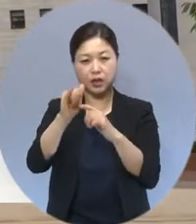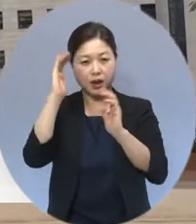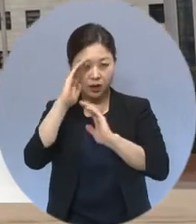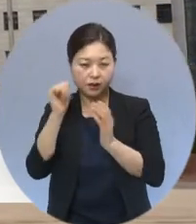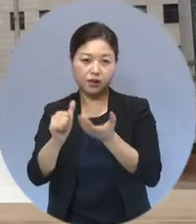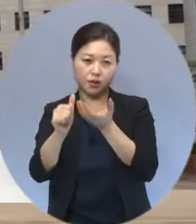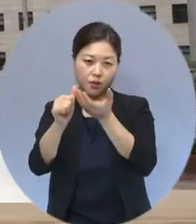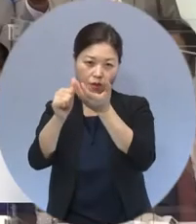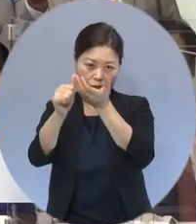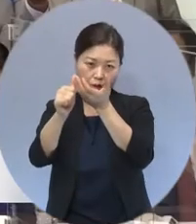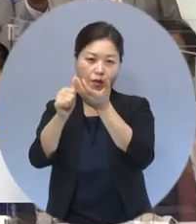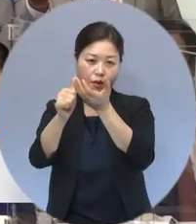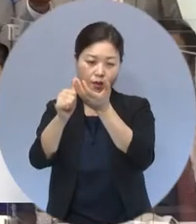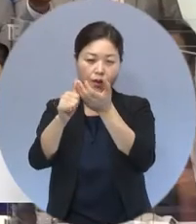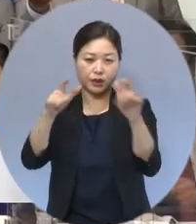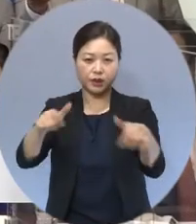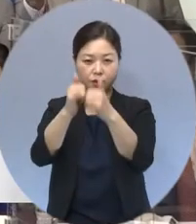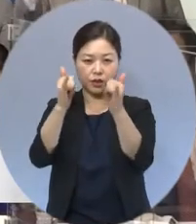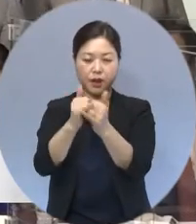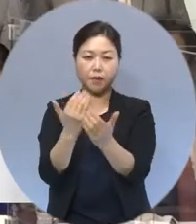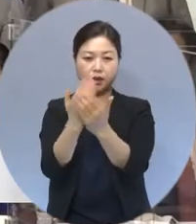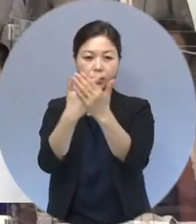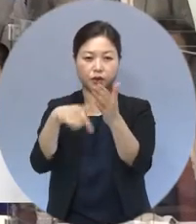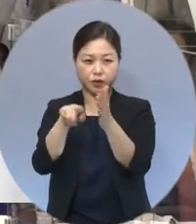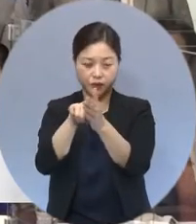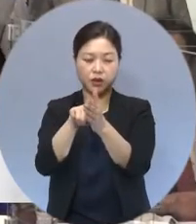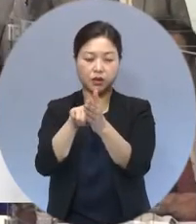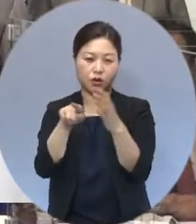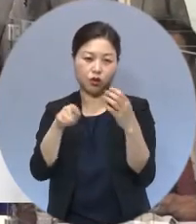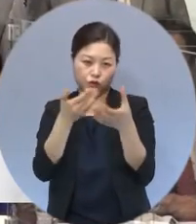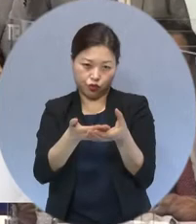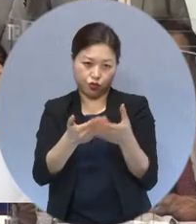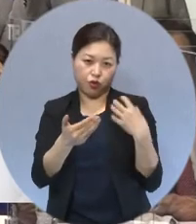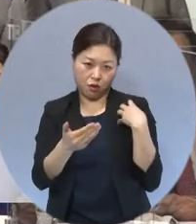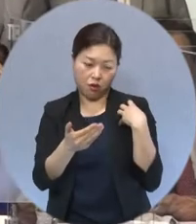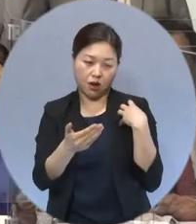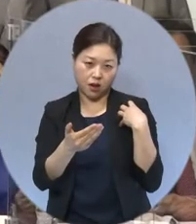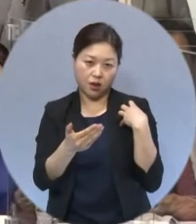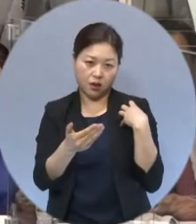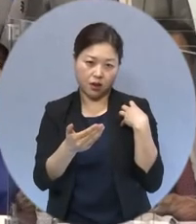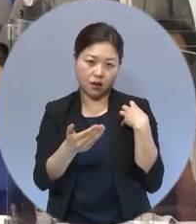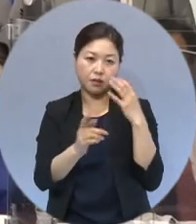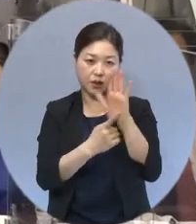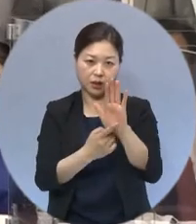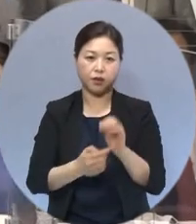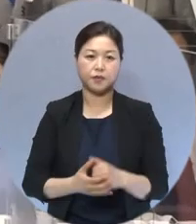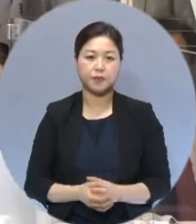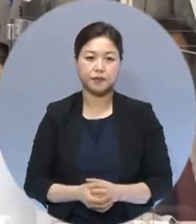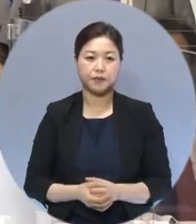교육기관으로서 지역사회 발전에 견인차 역할을 할 것을 알렸습니다.